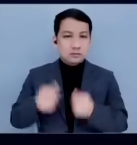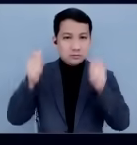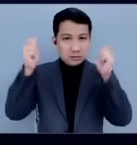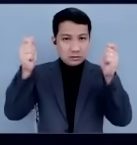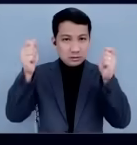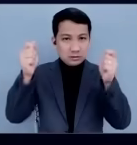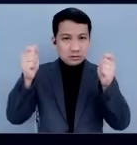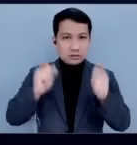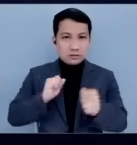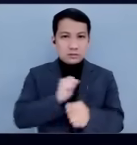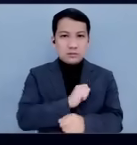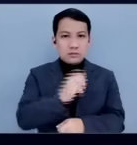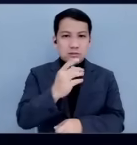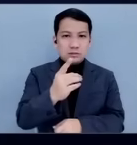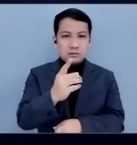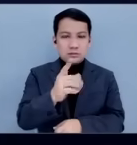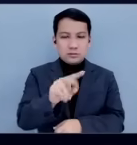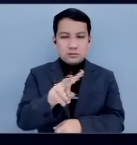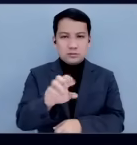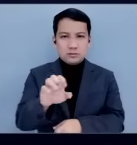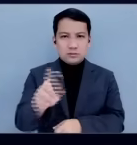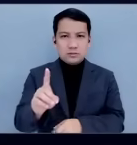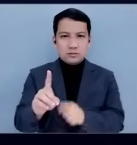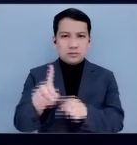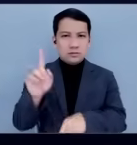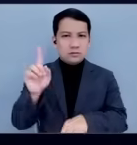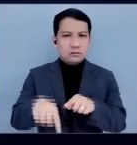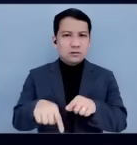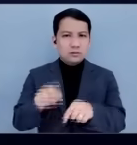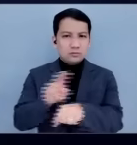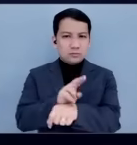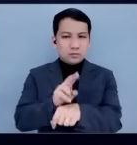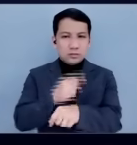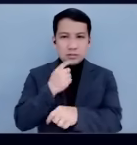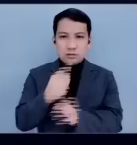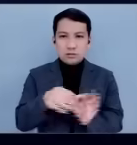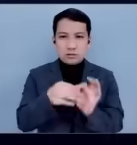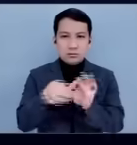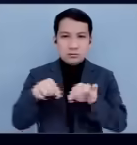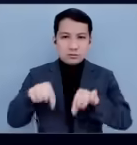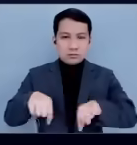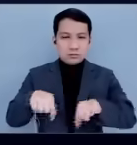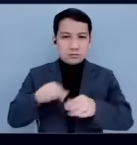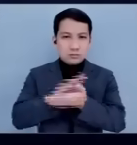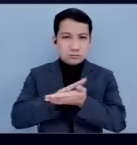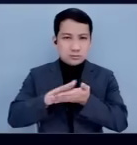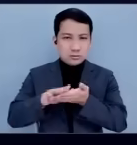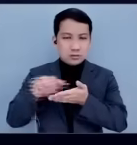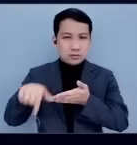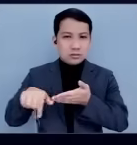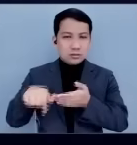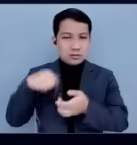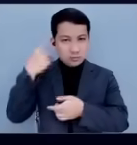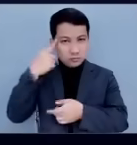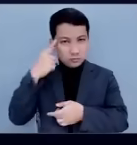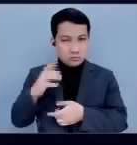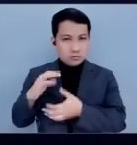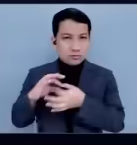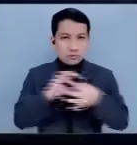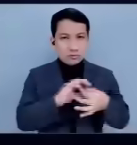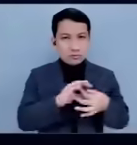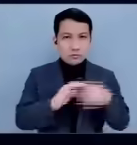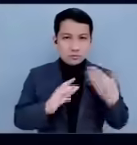David Shoebridge. Sabi naman niya, nagagamit ang parliament sa paglilinis ng reputasyon ng politikong sangkot sa mga